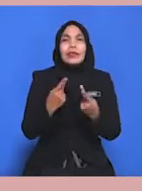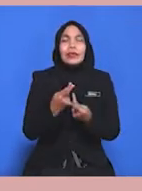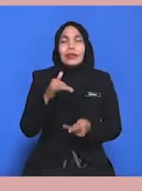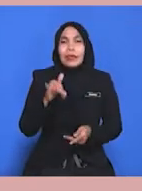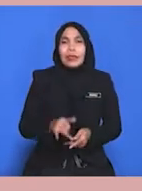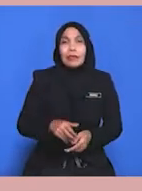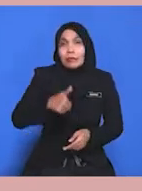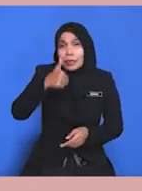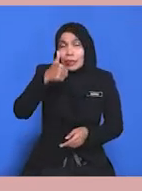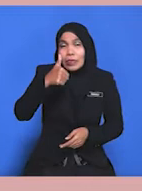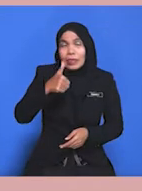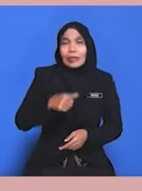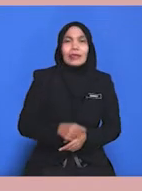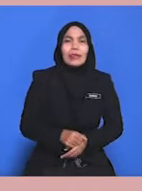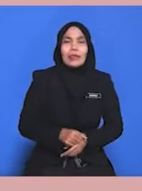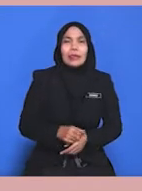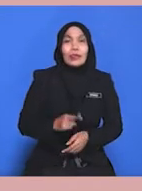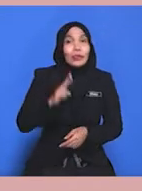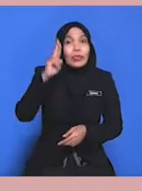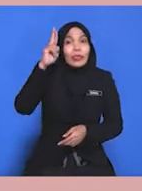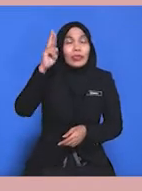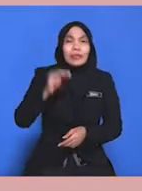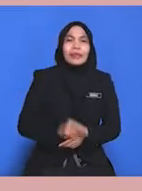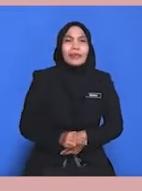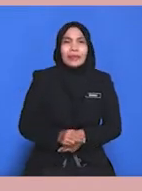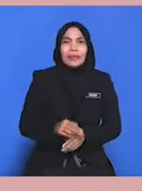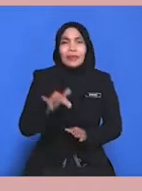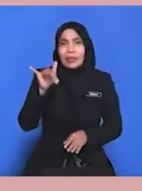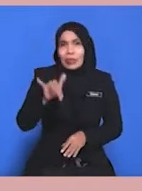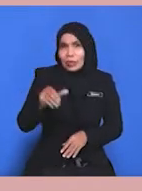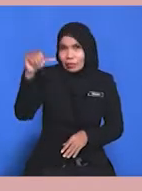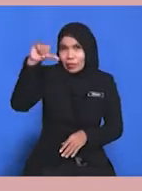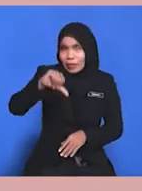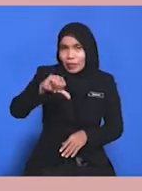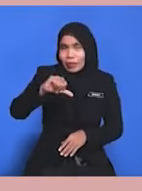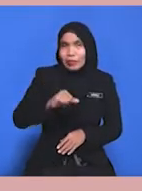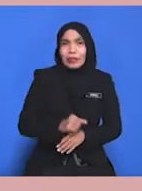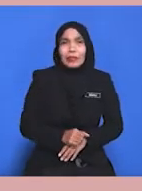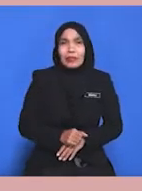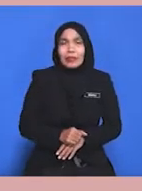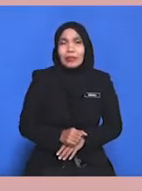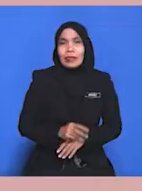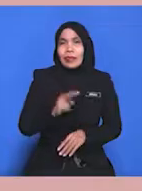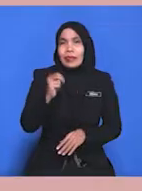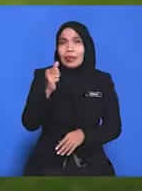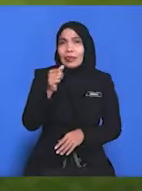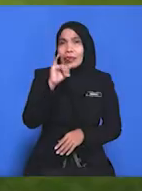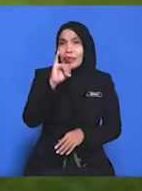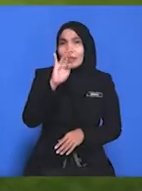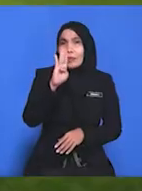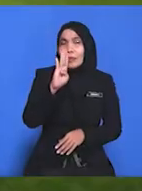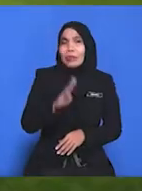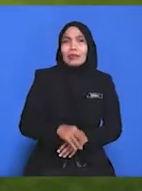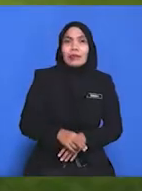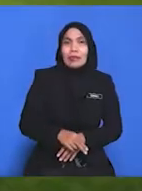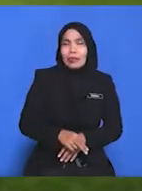sebagai juara, manakala pasukan yang kalah akan diberikan gelaran Naib Johan.